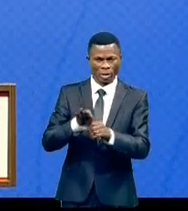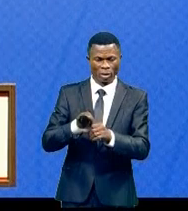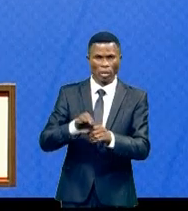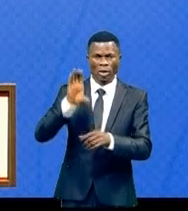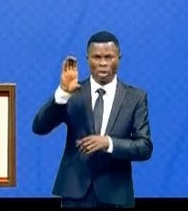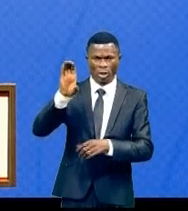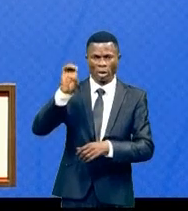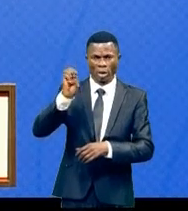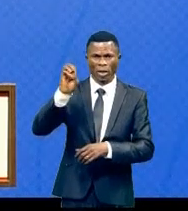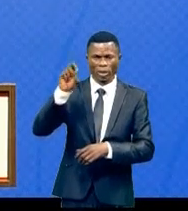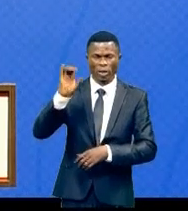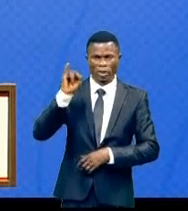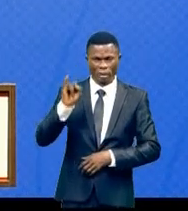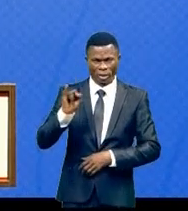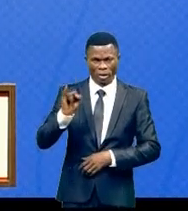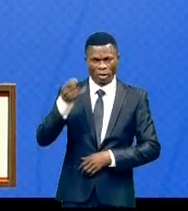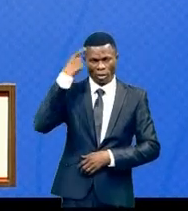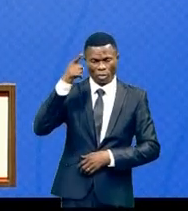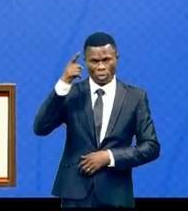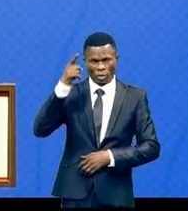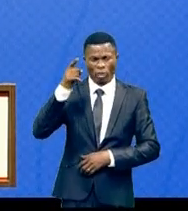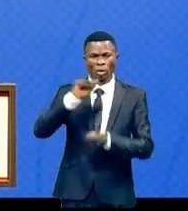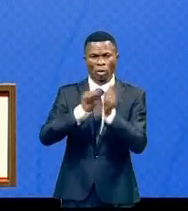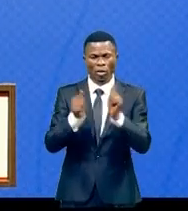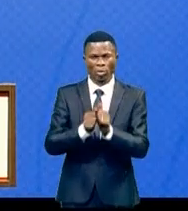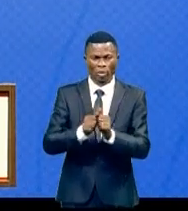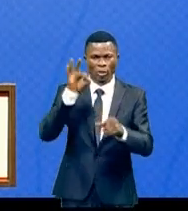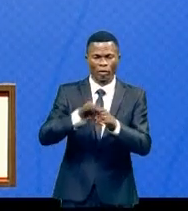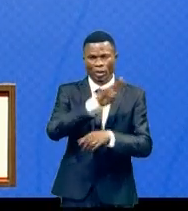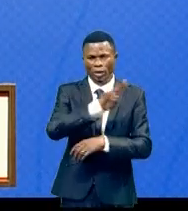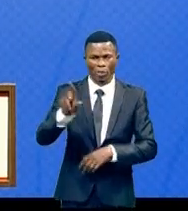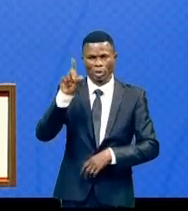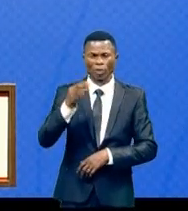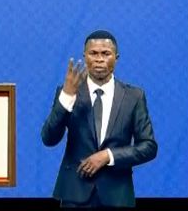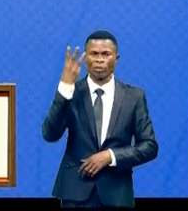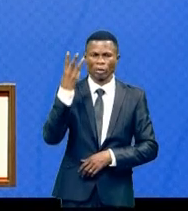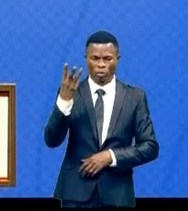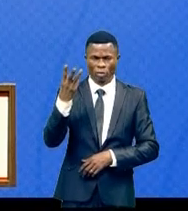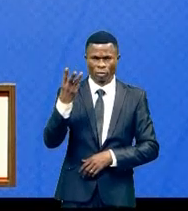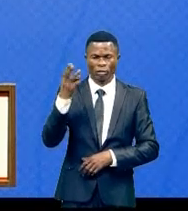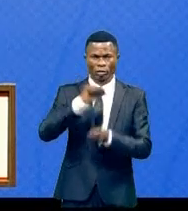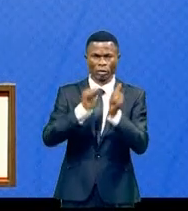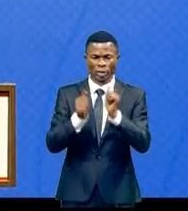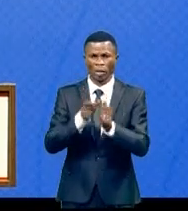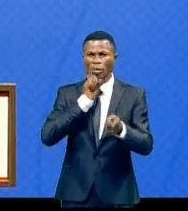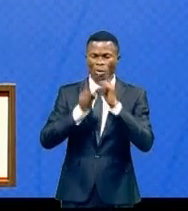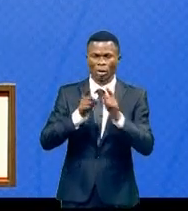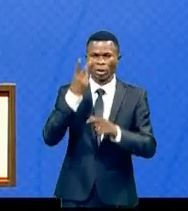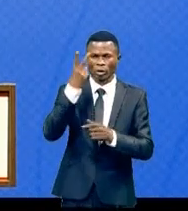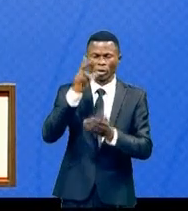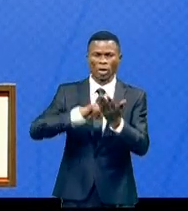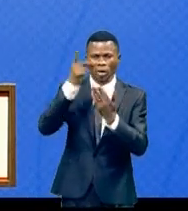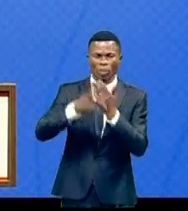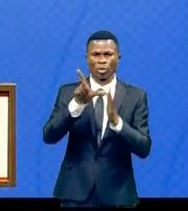Commission électorale nationale indépendante pour les cycles électoraux 2023. Dans les cadres des échanges autour de deux projets de